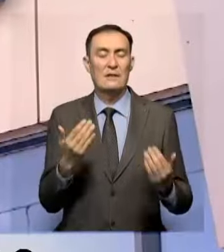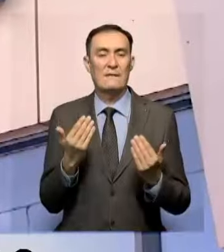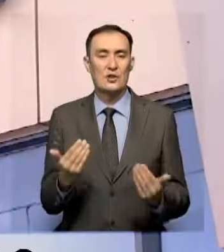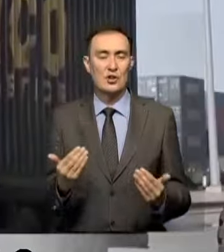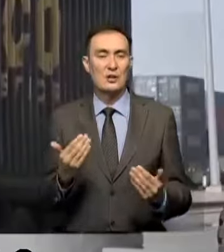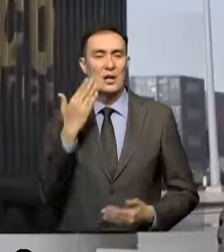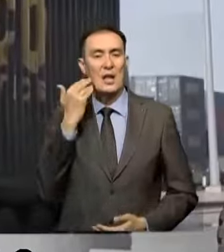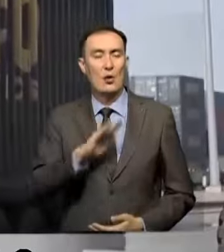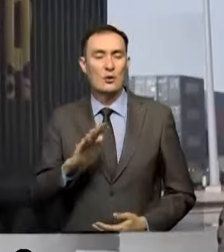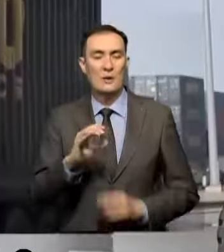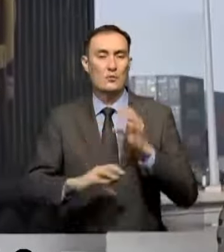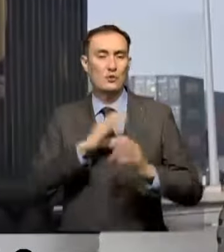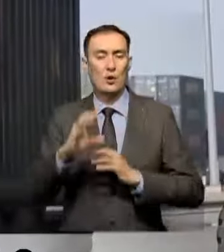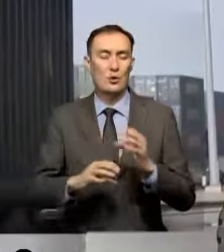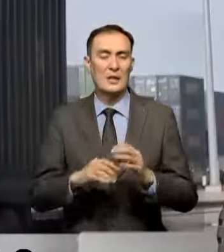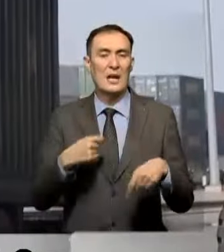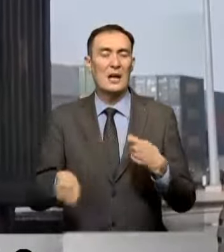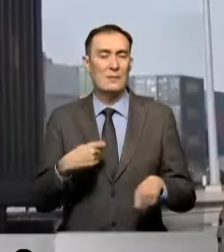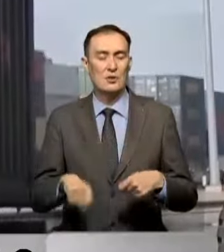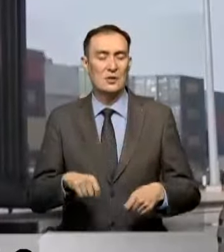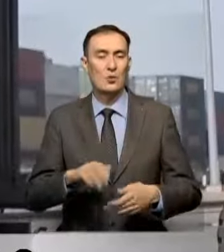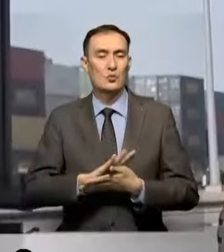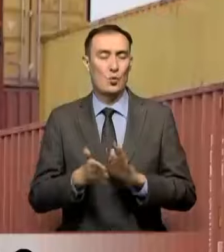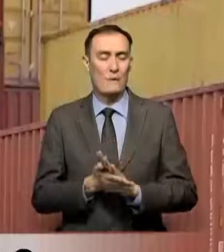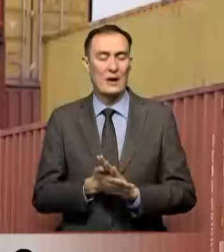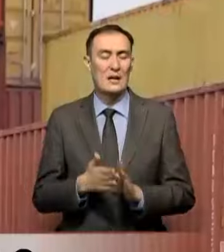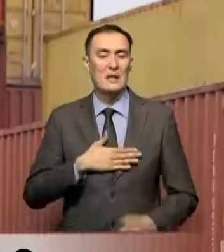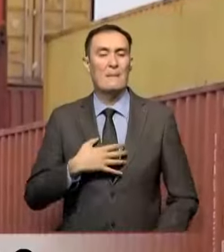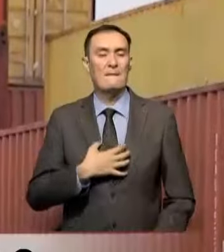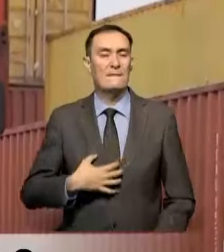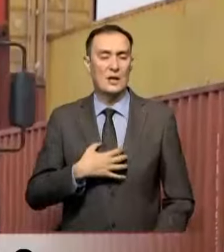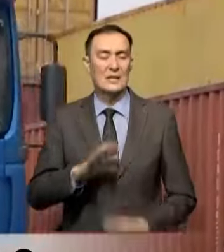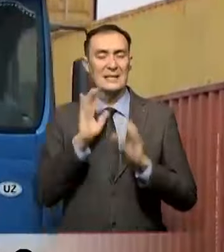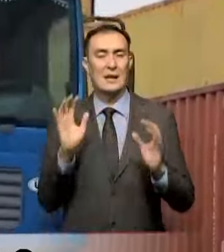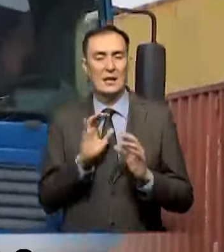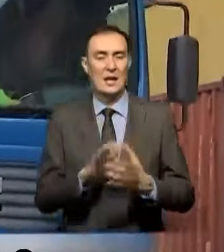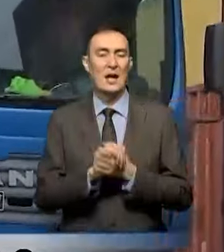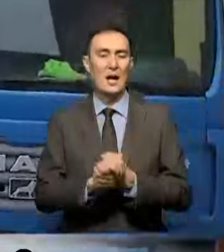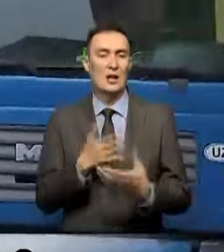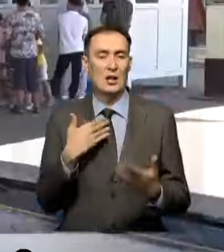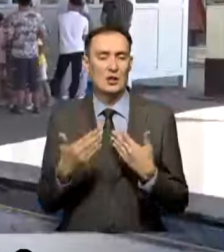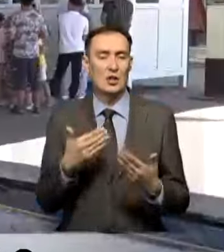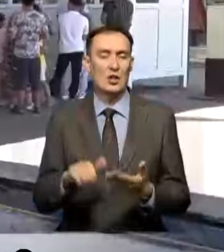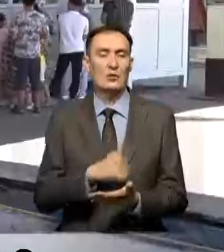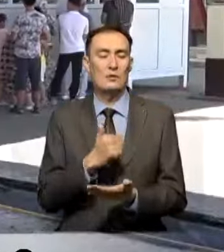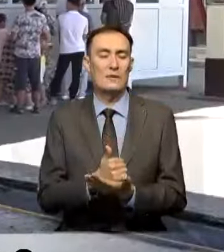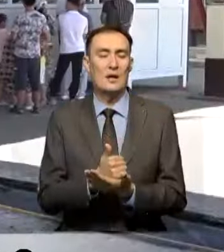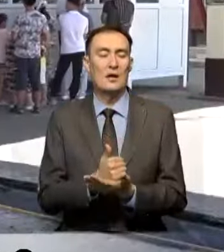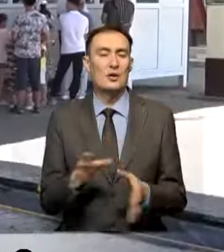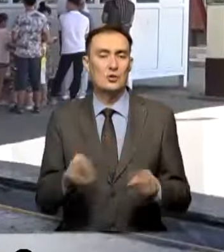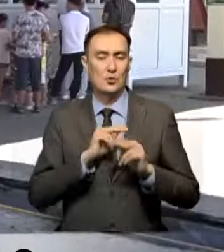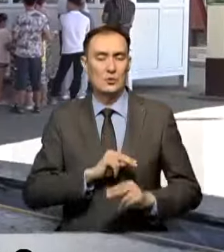нынешних непростых геополитических и экономических реалиях важно сохранить отношения, основанные на дружбе и